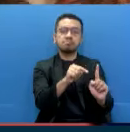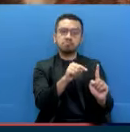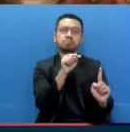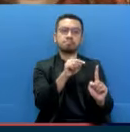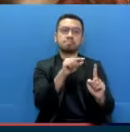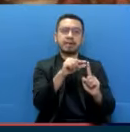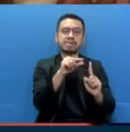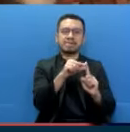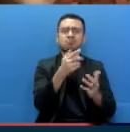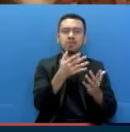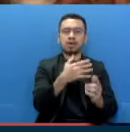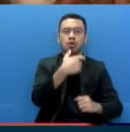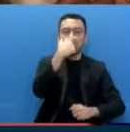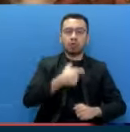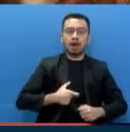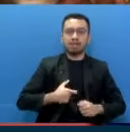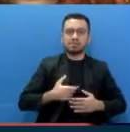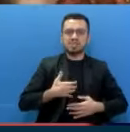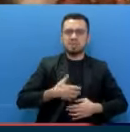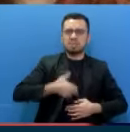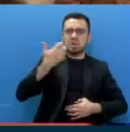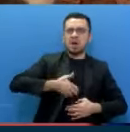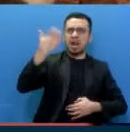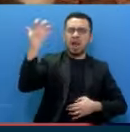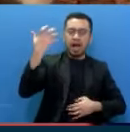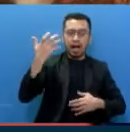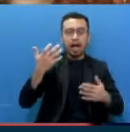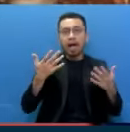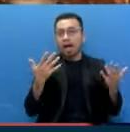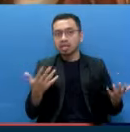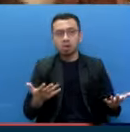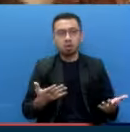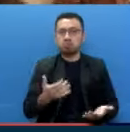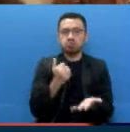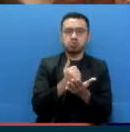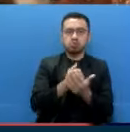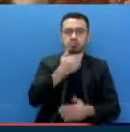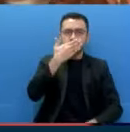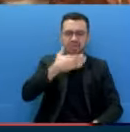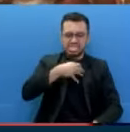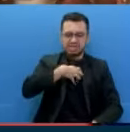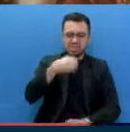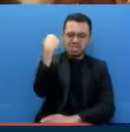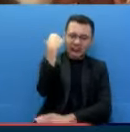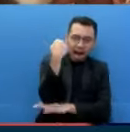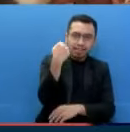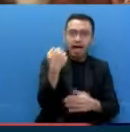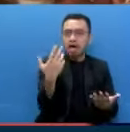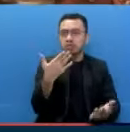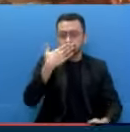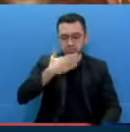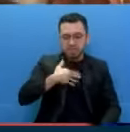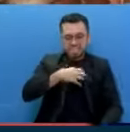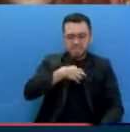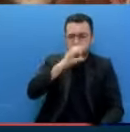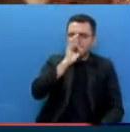yang berledak-ledak berkecenderungan temperamental demikian juga sadis demikian juga bohong dan seterusnya dengan kata lain segala hal yang baik